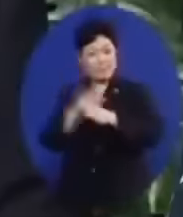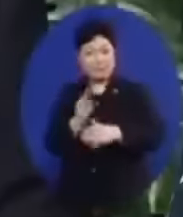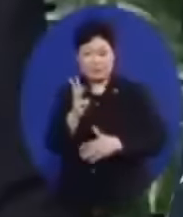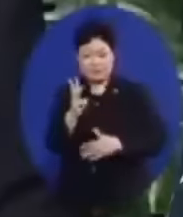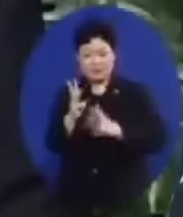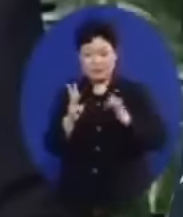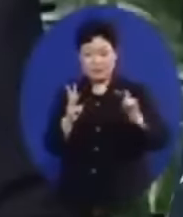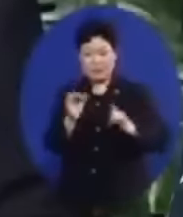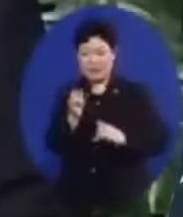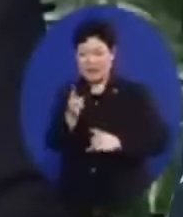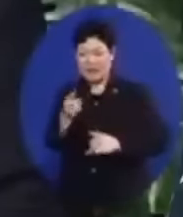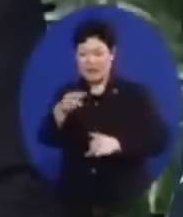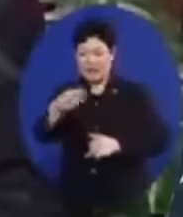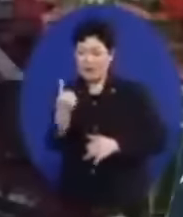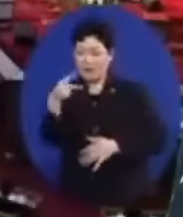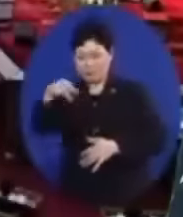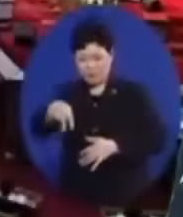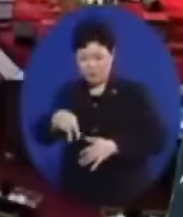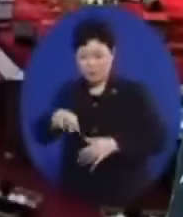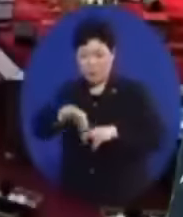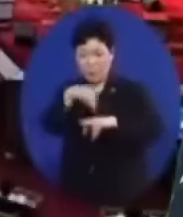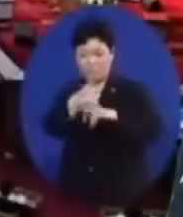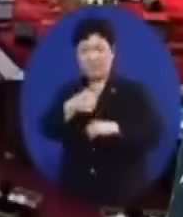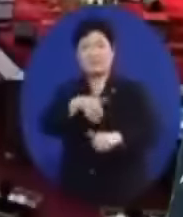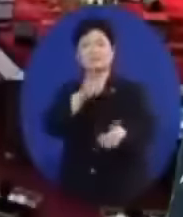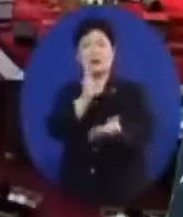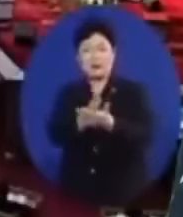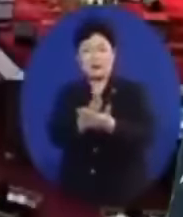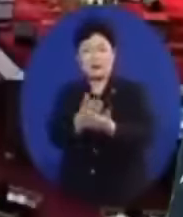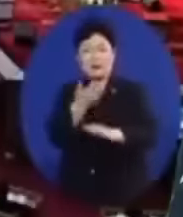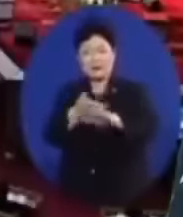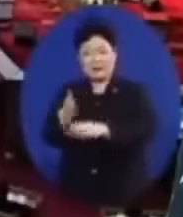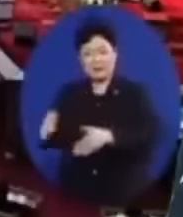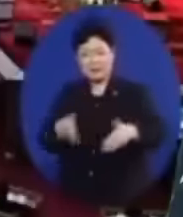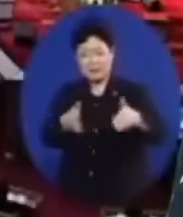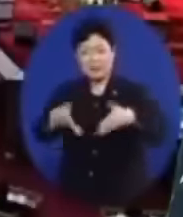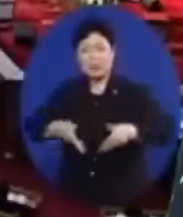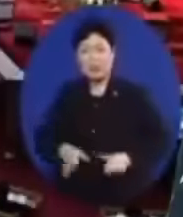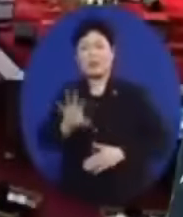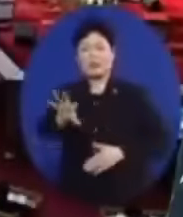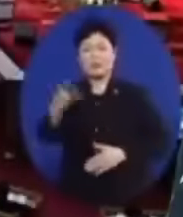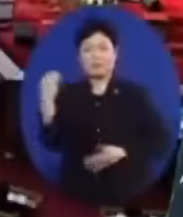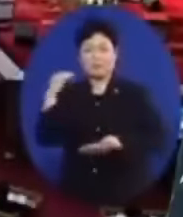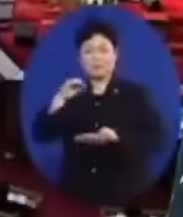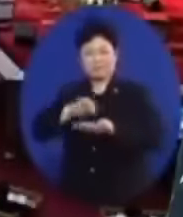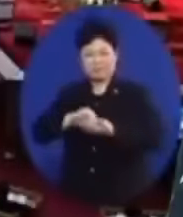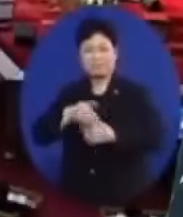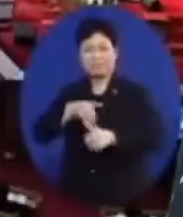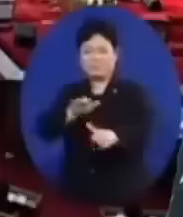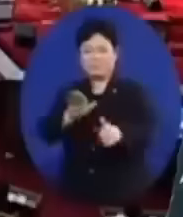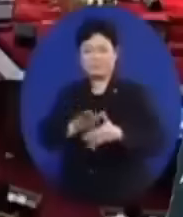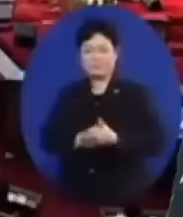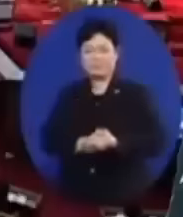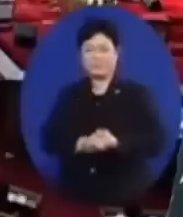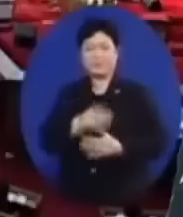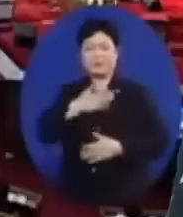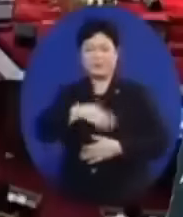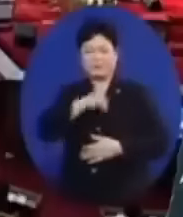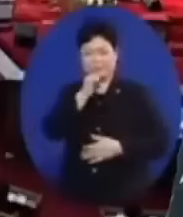헤롯에 가지 말라고 해서 다른 길로 고향으로 돌아간 것이 우리가 알고 있는